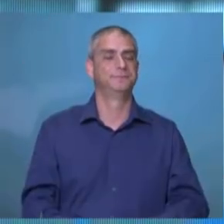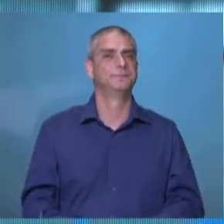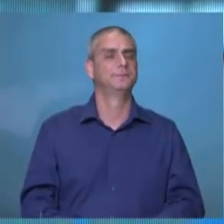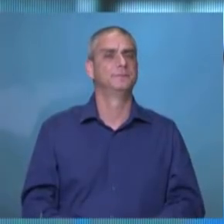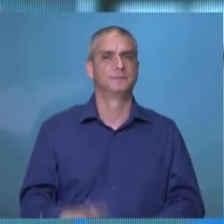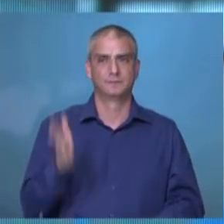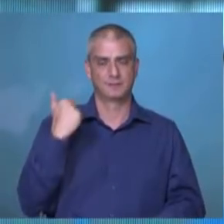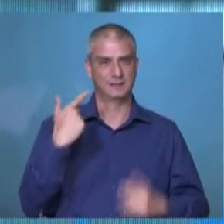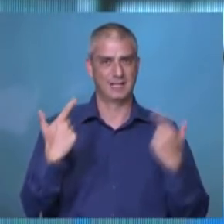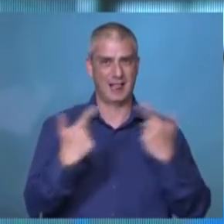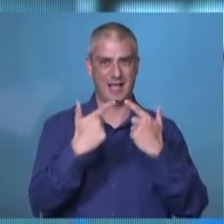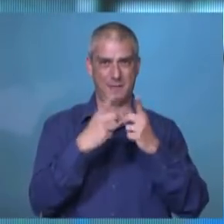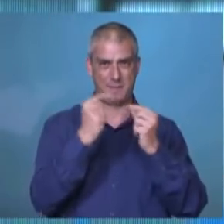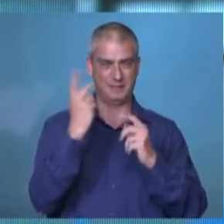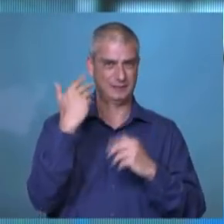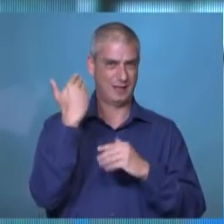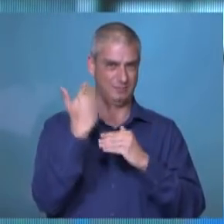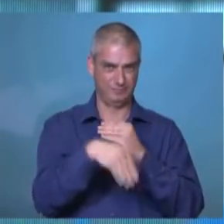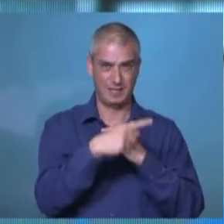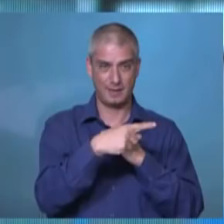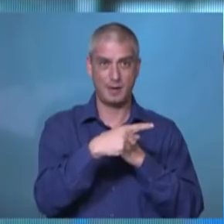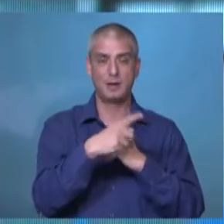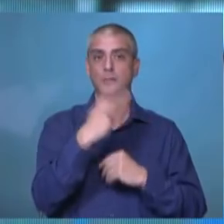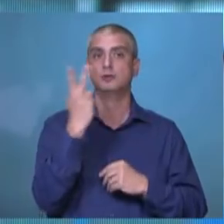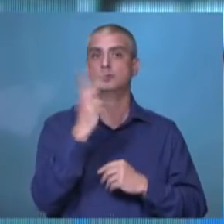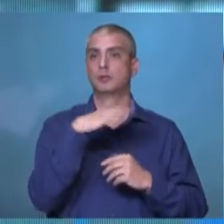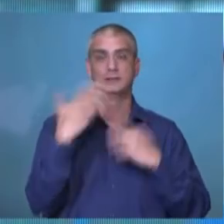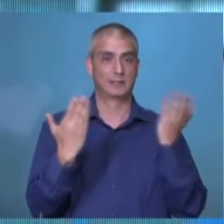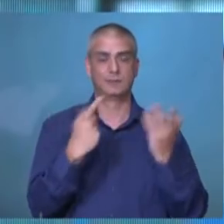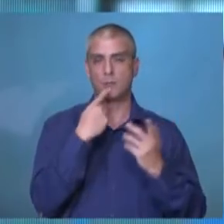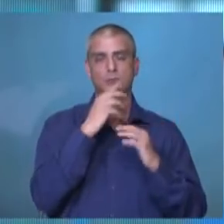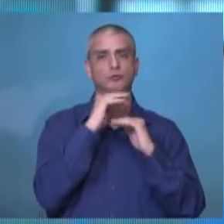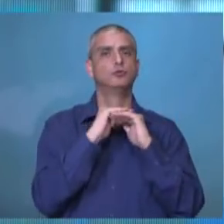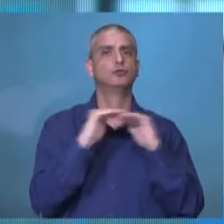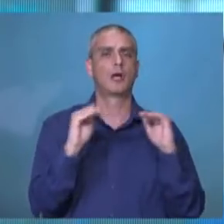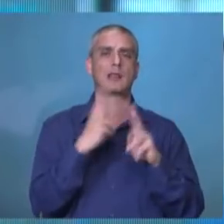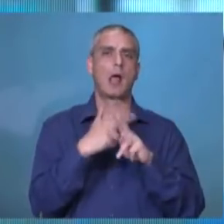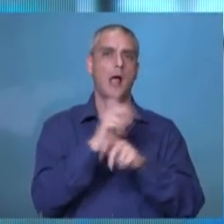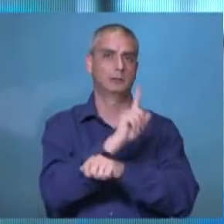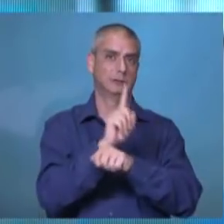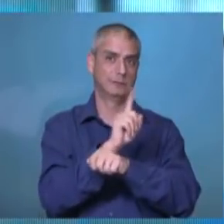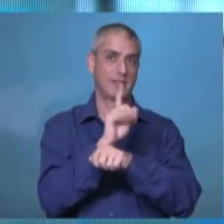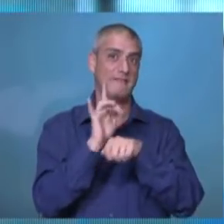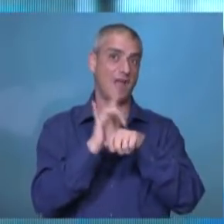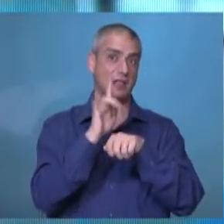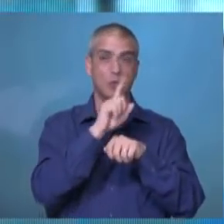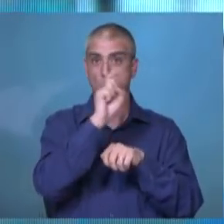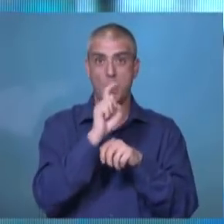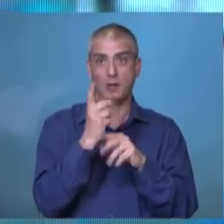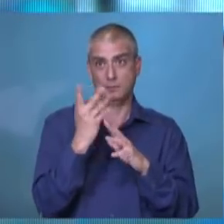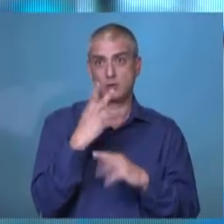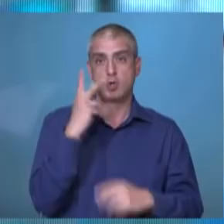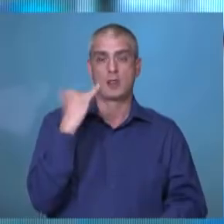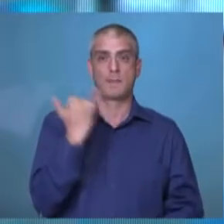סיום סבב הלחימה הקצר בדרום ובעזה, טענו שני הצדים שהשקט שהושג הוא זמני ושברירי, אולי אפילו יותר מבדרך